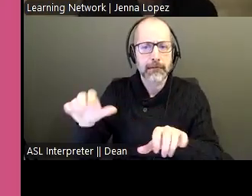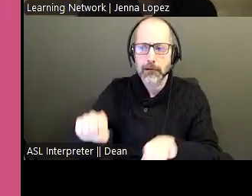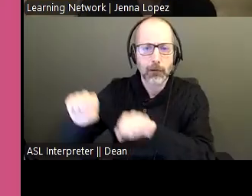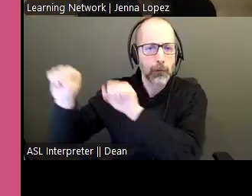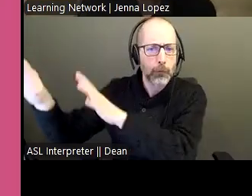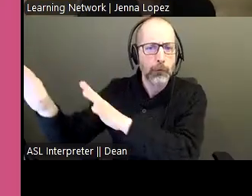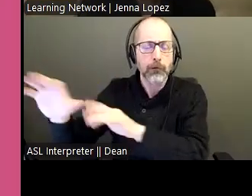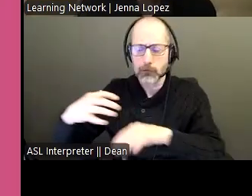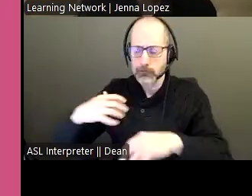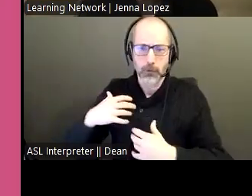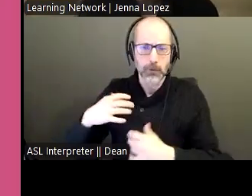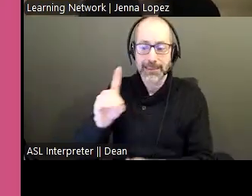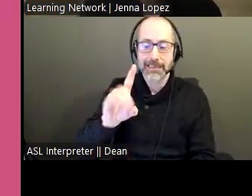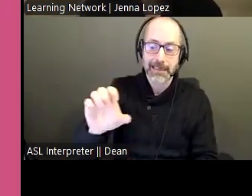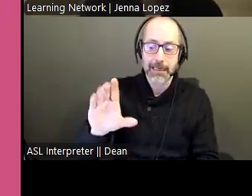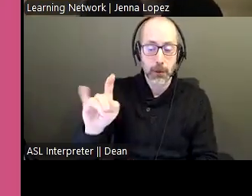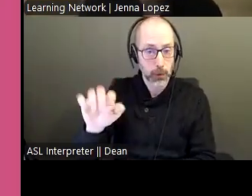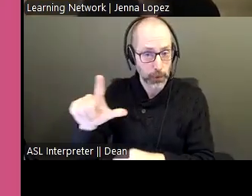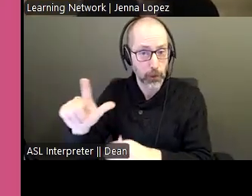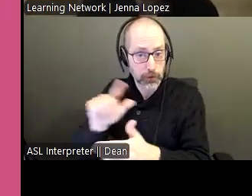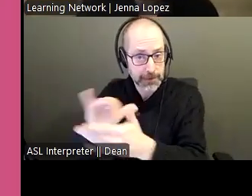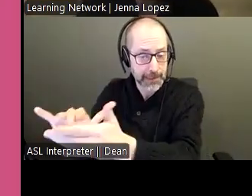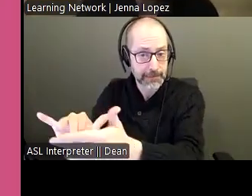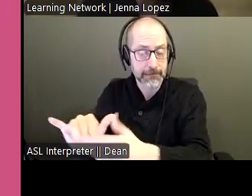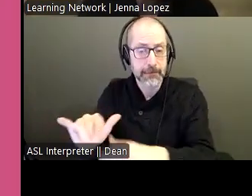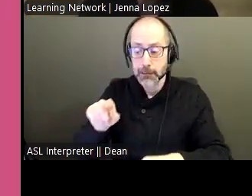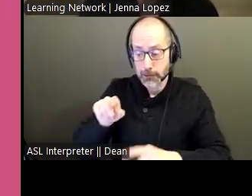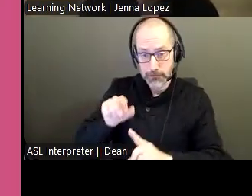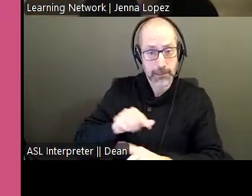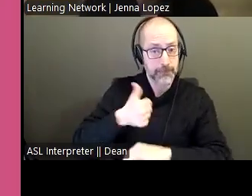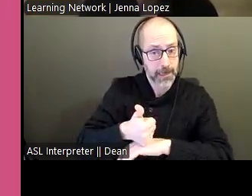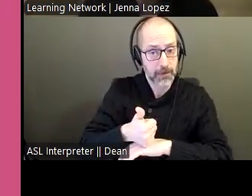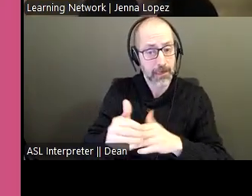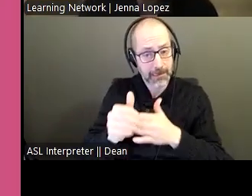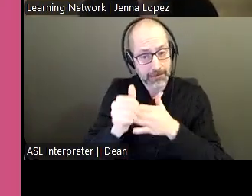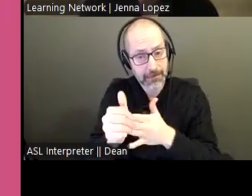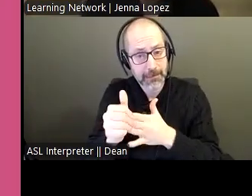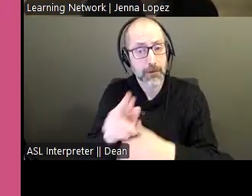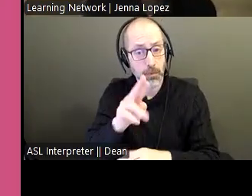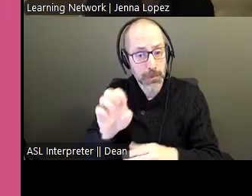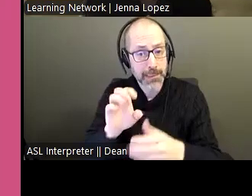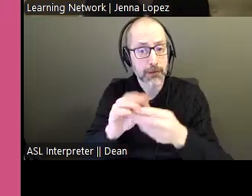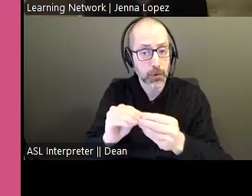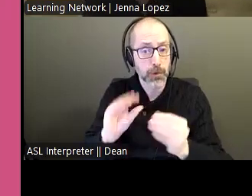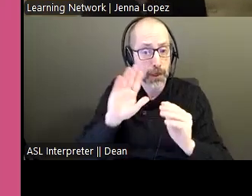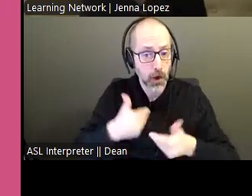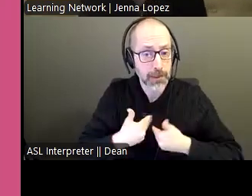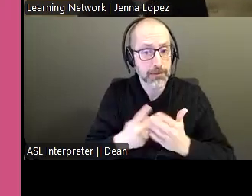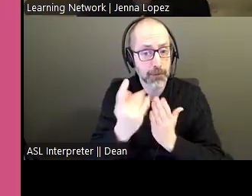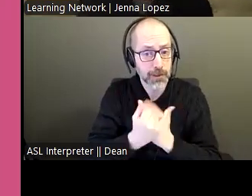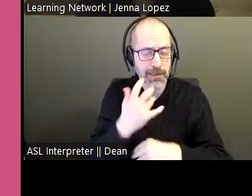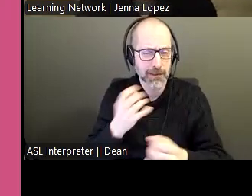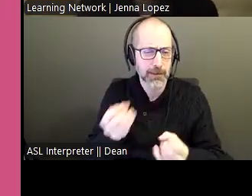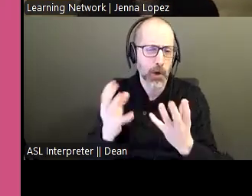de décolonisation sur le handicap ainsi que les méthodologies artistiques et de narration. Elle a fondé et dirige le projet Restoring